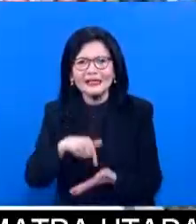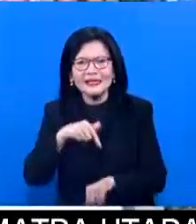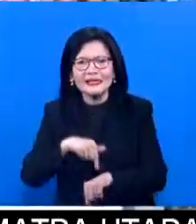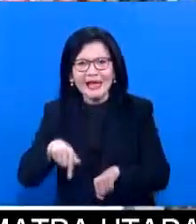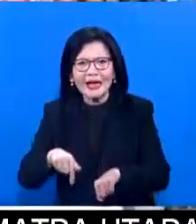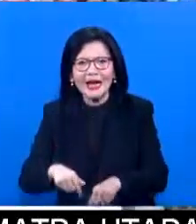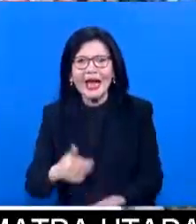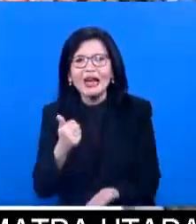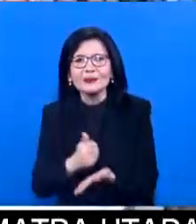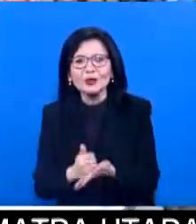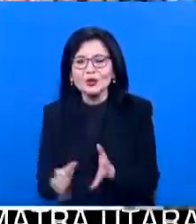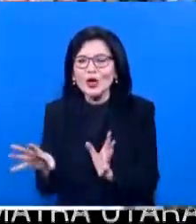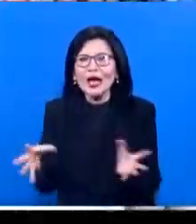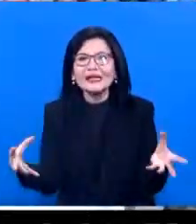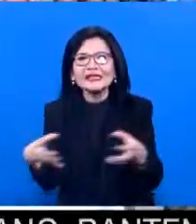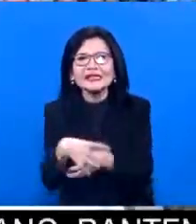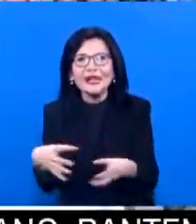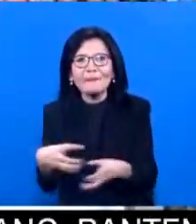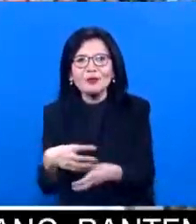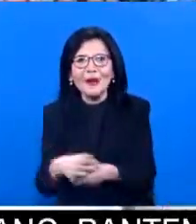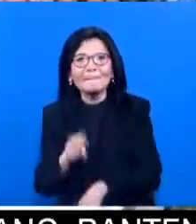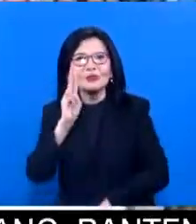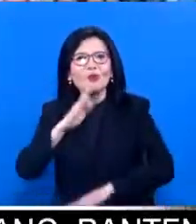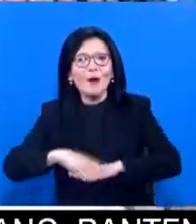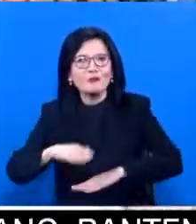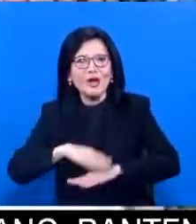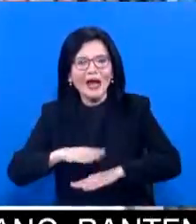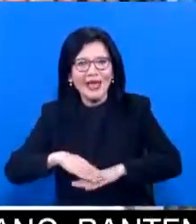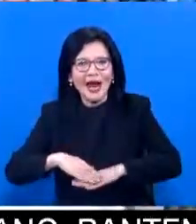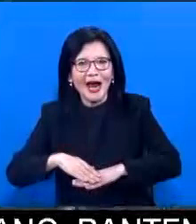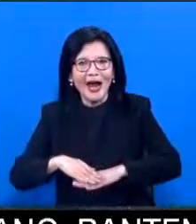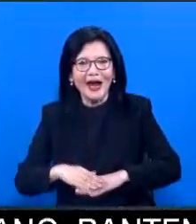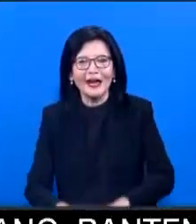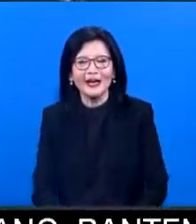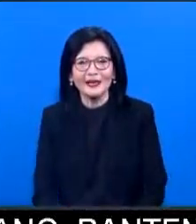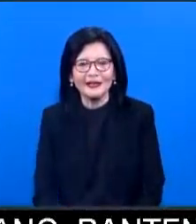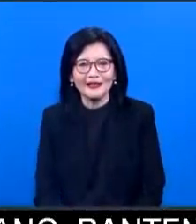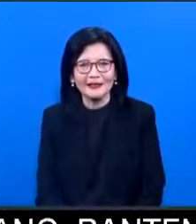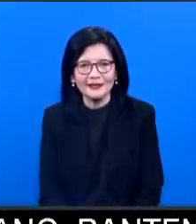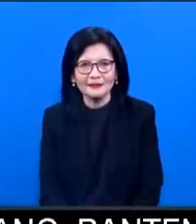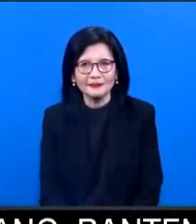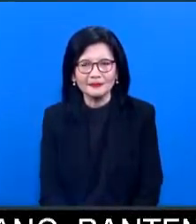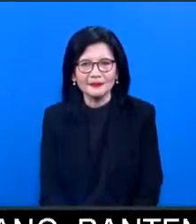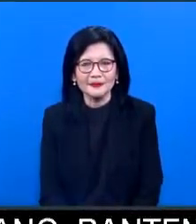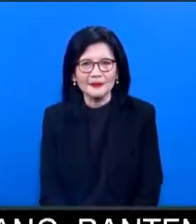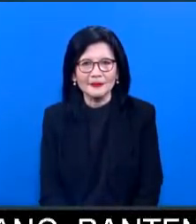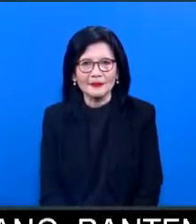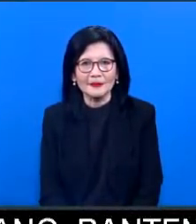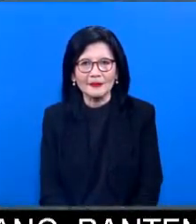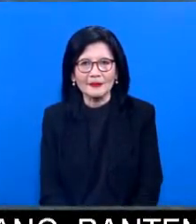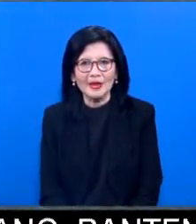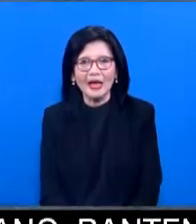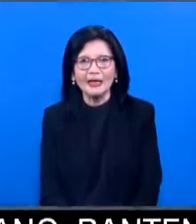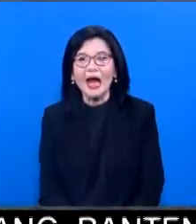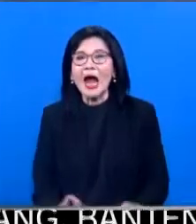padahal itu sebenarnya perpaduan antara kedua kebudayaan yang berbeda gitu. Fadli Rahman juga memaparkan adaptasi